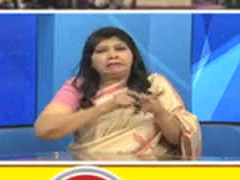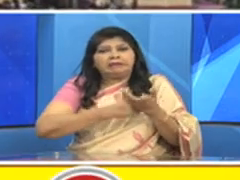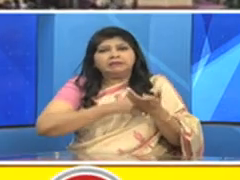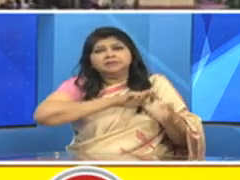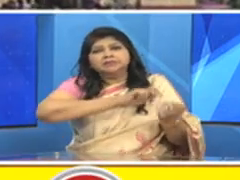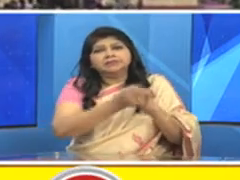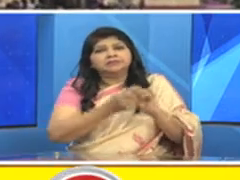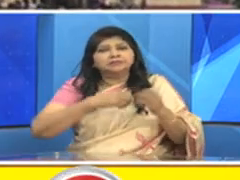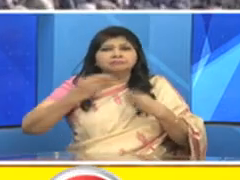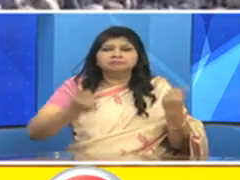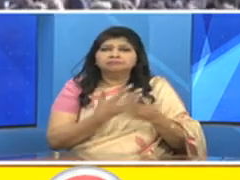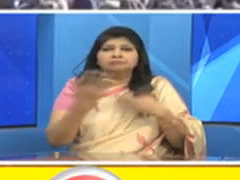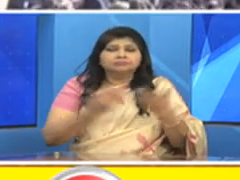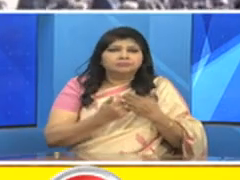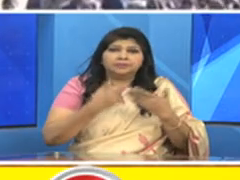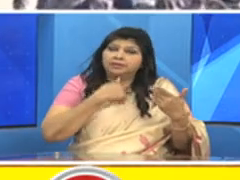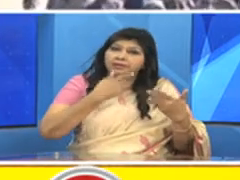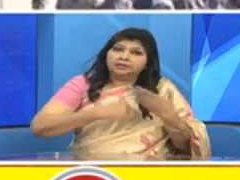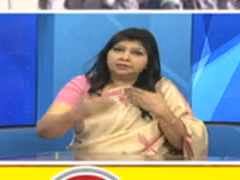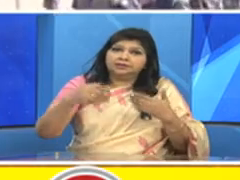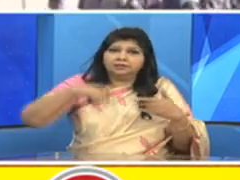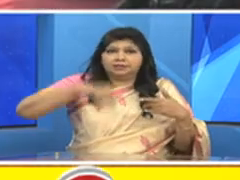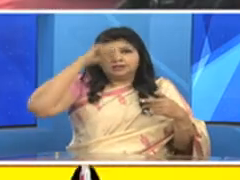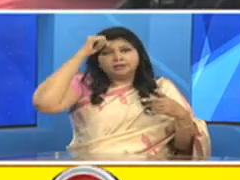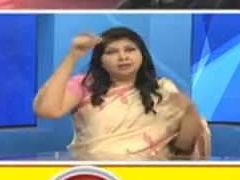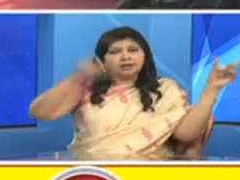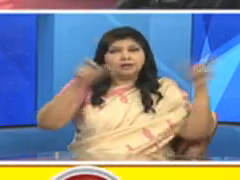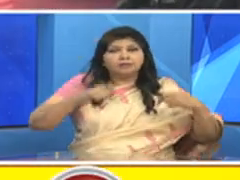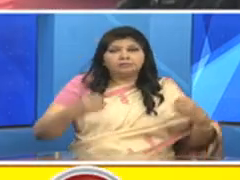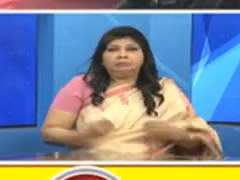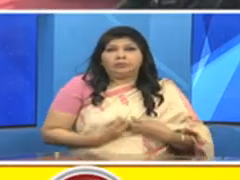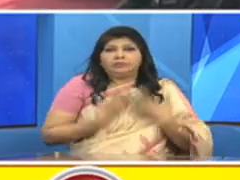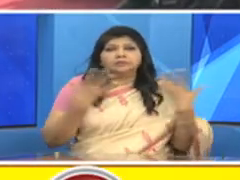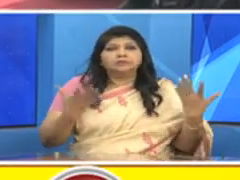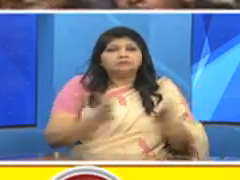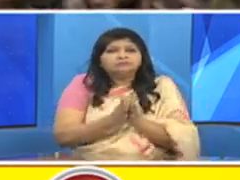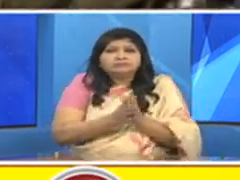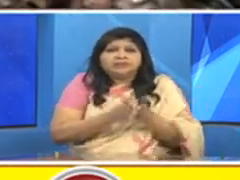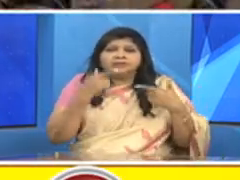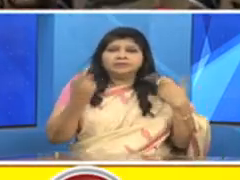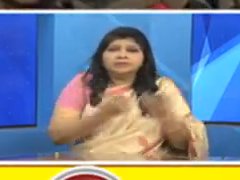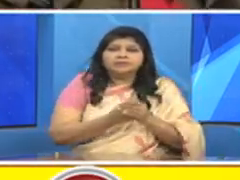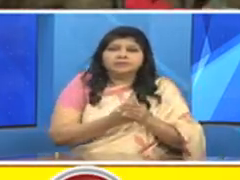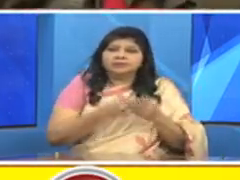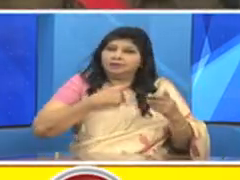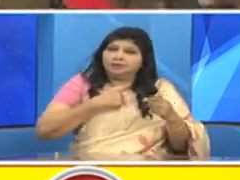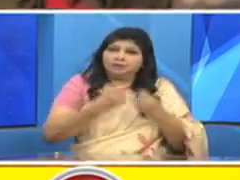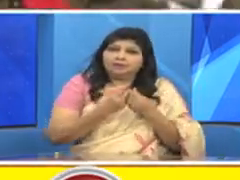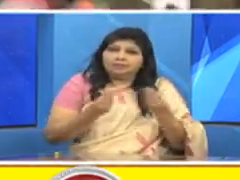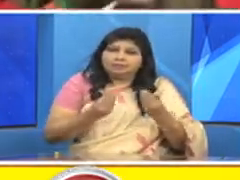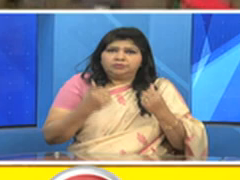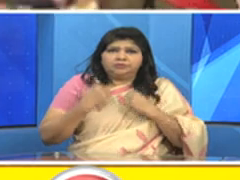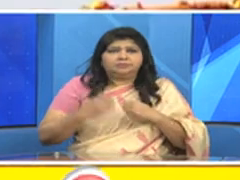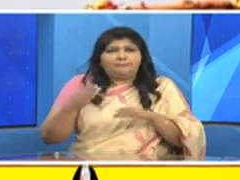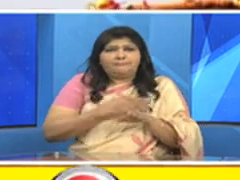जाते हैं, लेकिन भारत के लोगों का उत्साह और हम भी कुछ कम नहीं